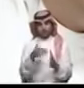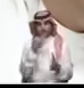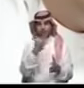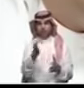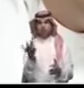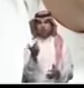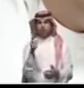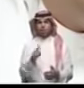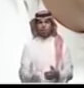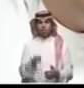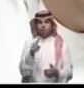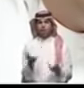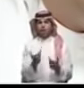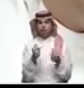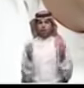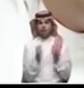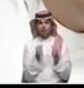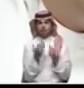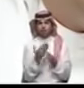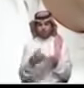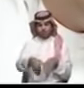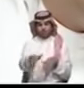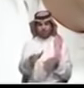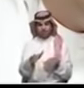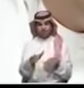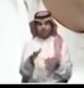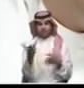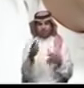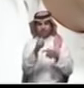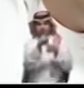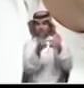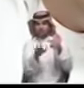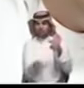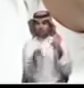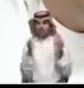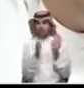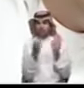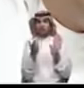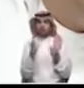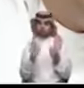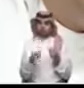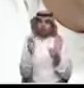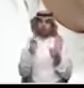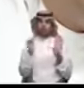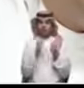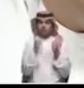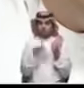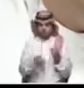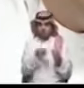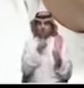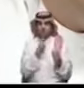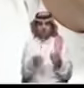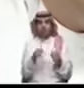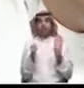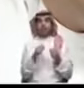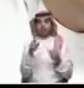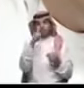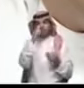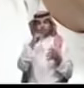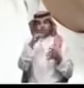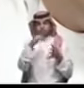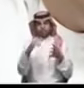مدى كم يوم أستاذ حسين يعني هذا الانخفاض في درجات الحرارة؟ نحن في فصل الشتاء ومن الطبيعي أن تكون درجات الحرارة هذا